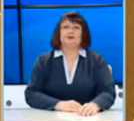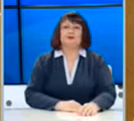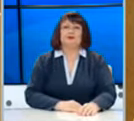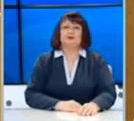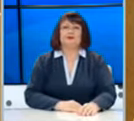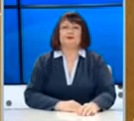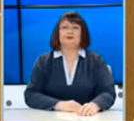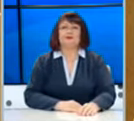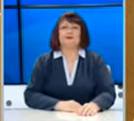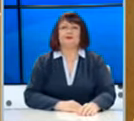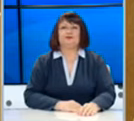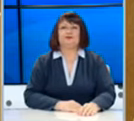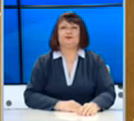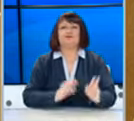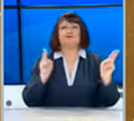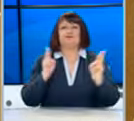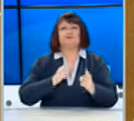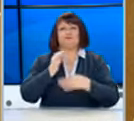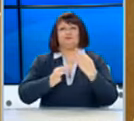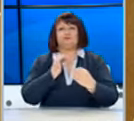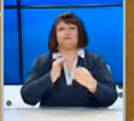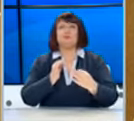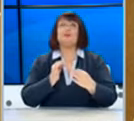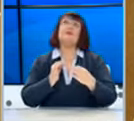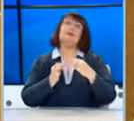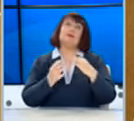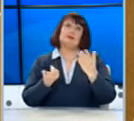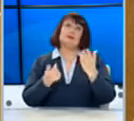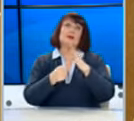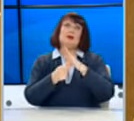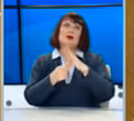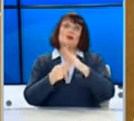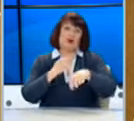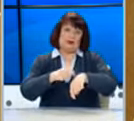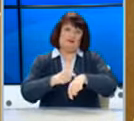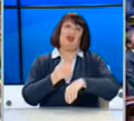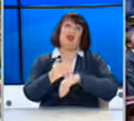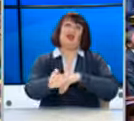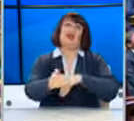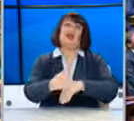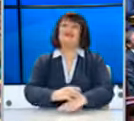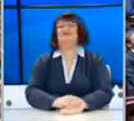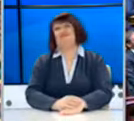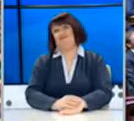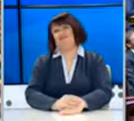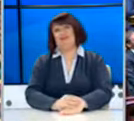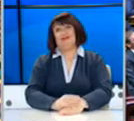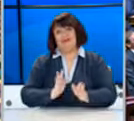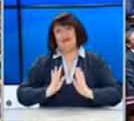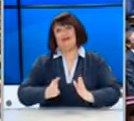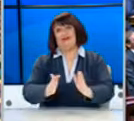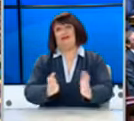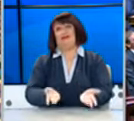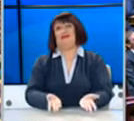Θα είμαι σύντομος. Ναι, κύριε Πρόεδρε, ας μην το χαλάσουμε αυτό. Αφού ξεκίνησε έτσι, ας το πάμε έτσι